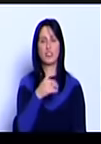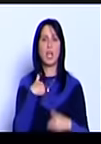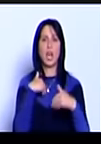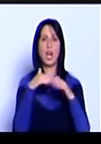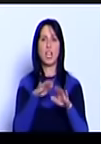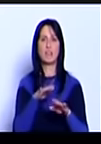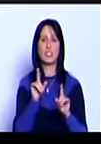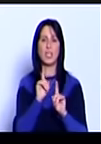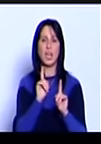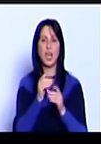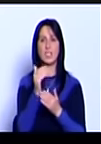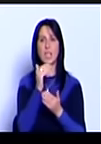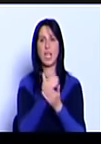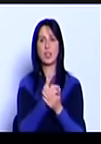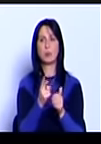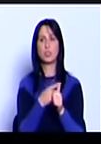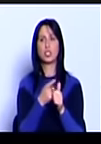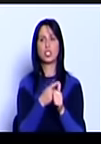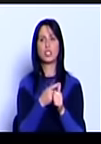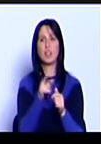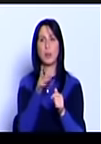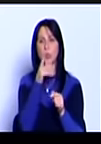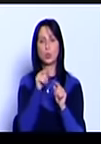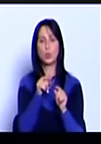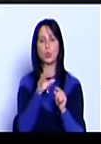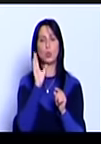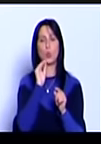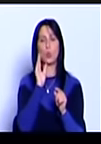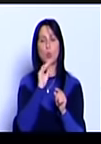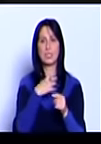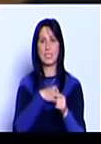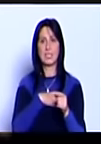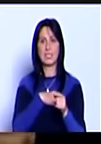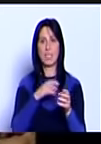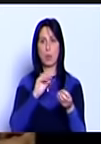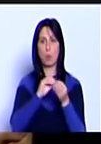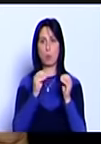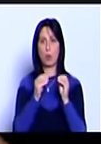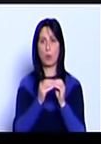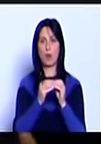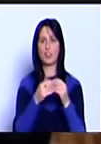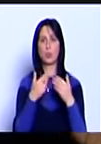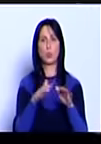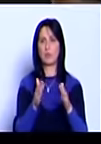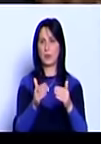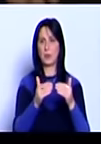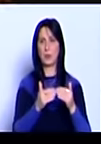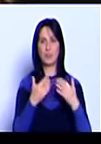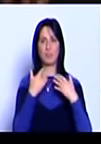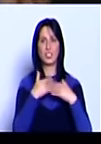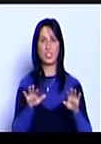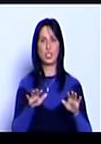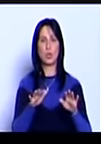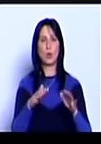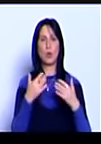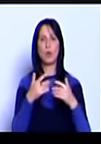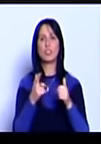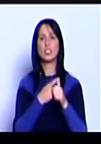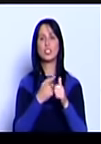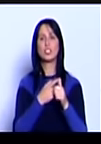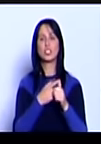ადავწყვიტეთ, რომ რაღაცა ეტაპზე ჩვენ იმ დროს, როცა ძირითადი პრობლემა თითქოს მოიხსნა და საყოველთაო